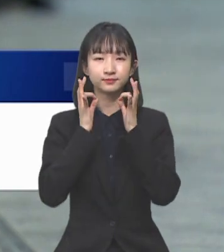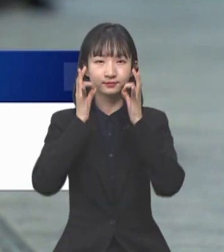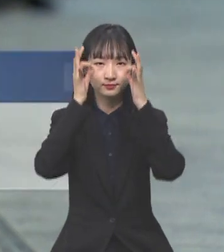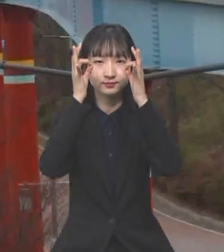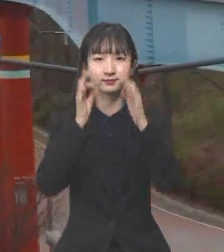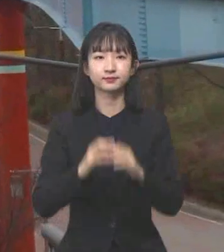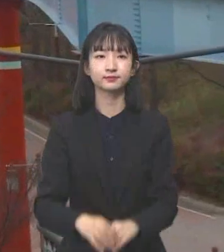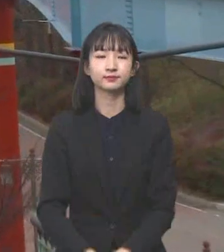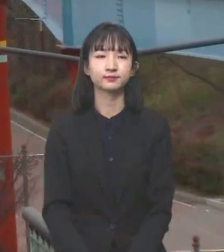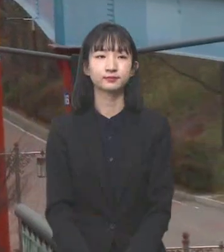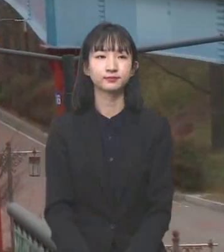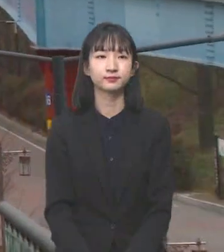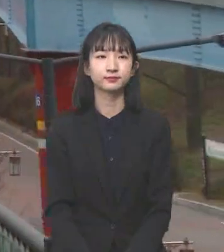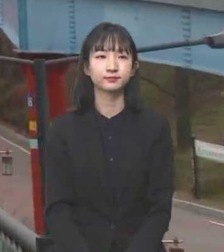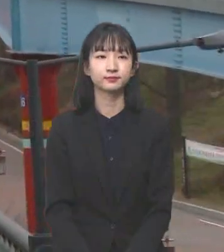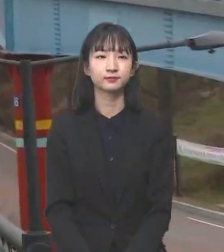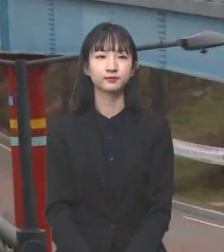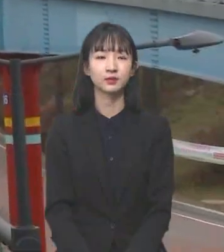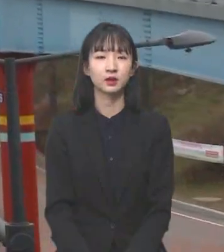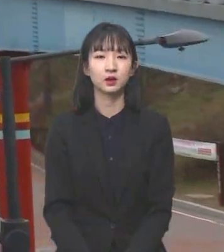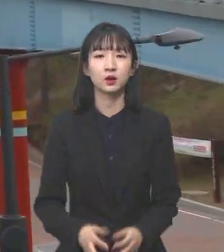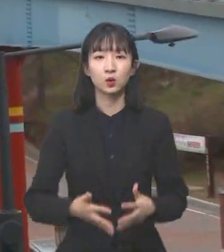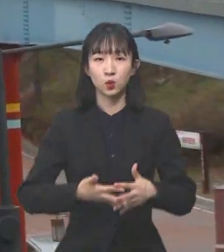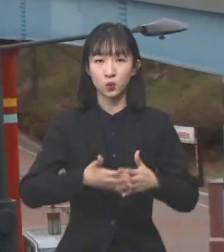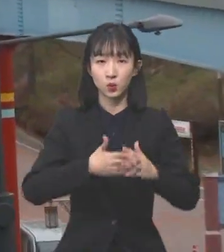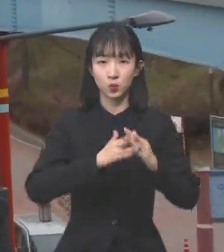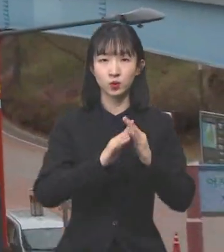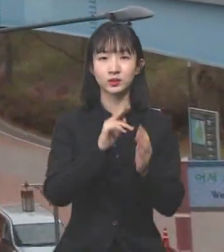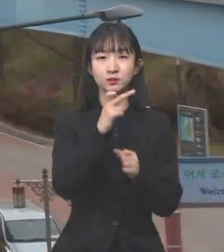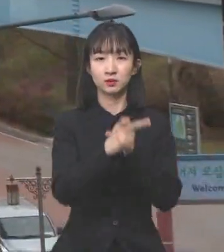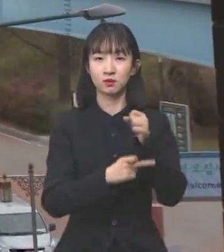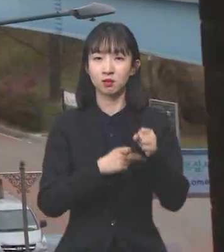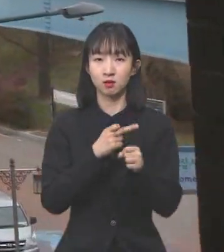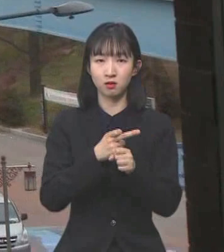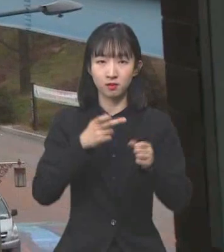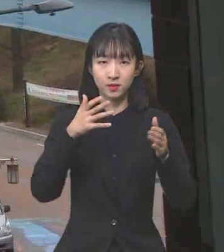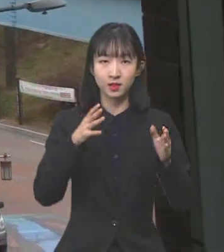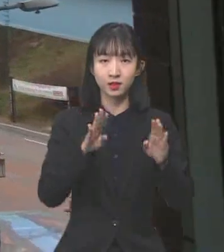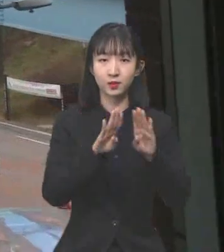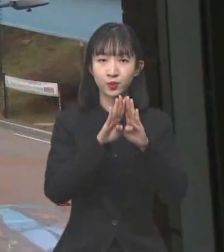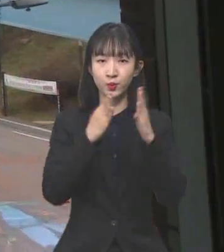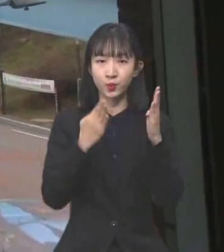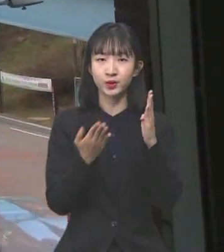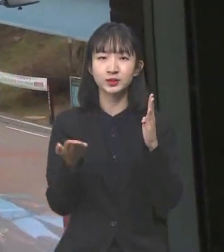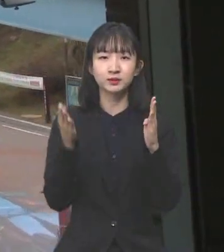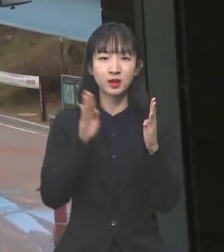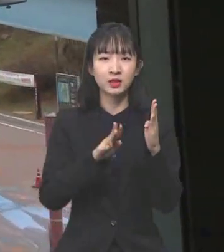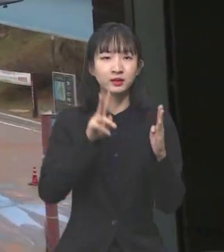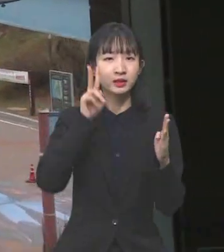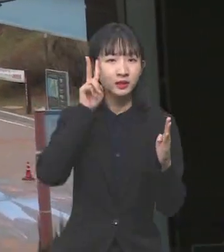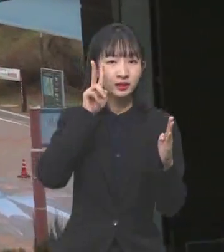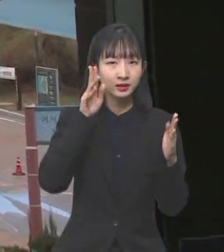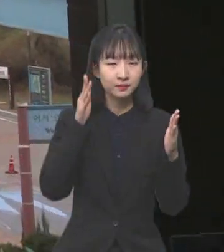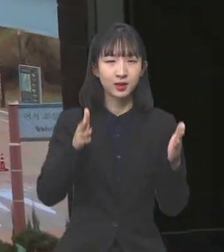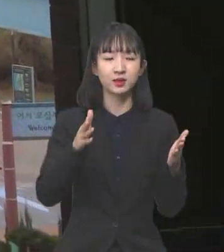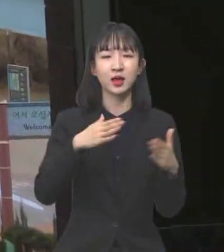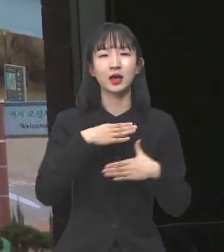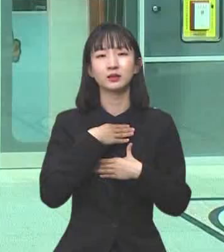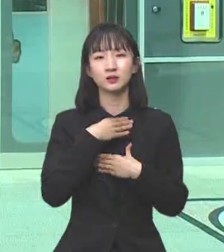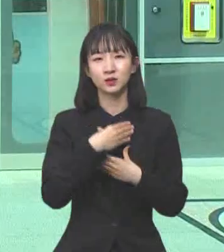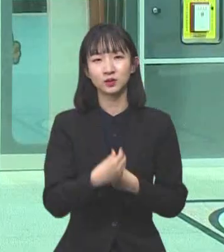잘만 말해서 착공 11년 만에 개통 햇지만 오늘 이틀 만에 안전사고 문제로 멈춰 섰던 얼 미